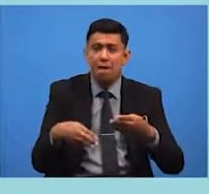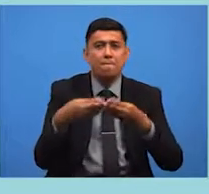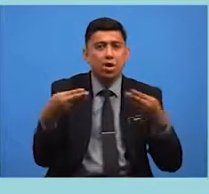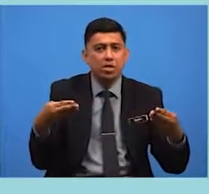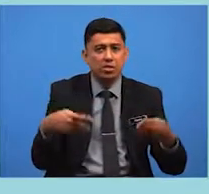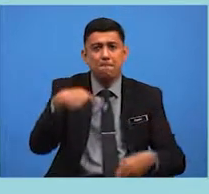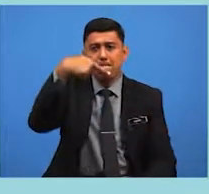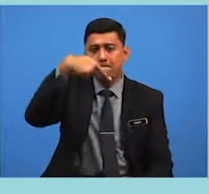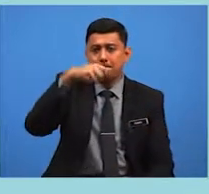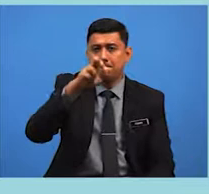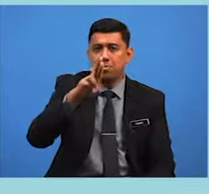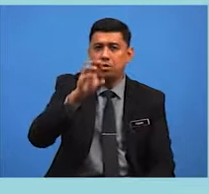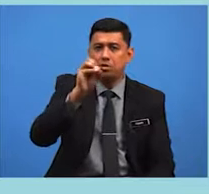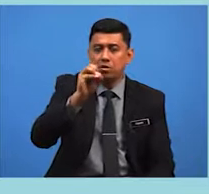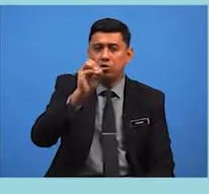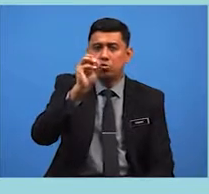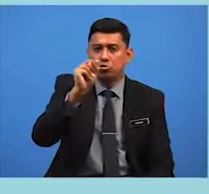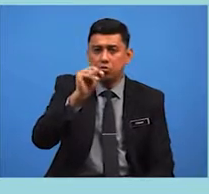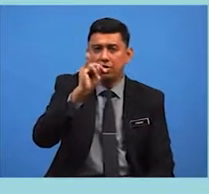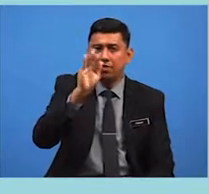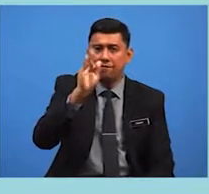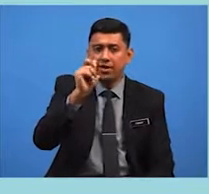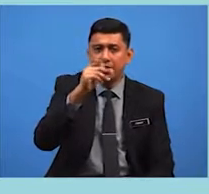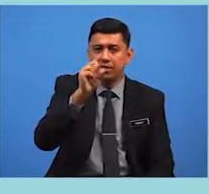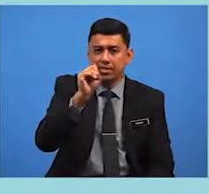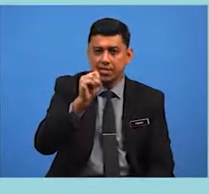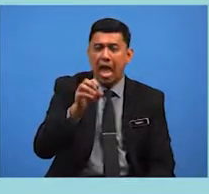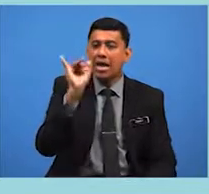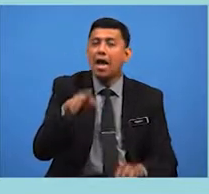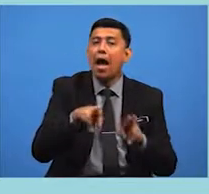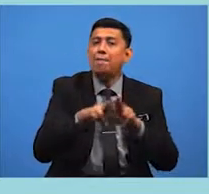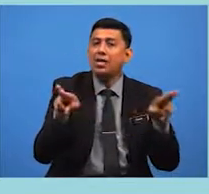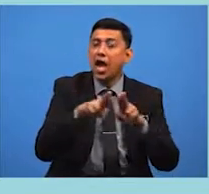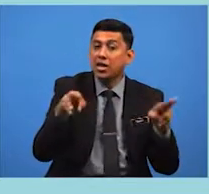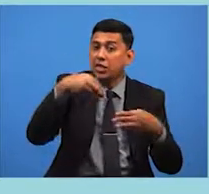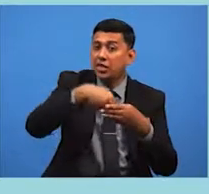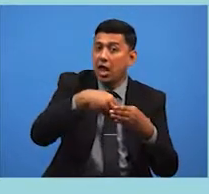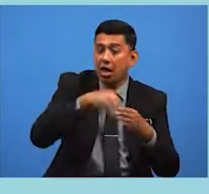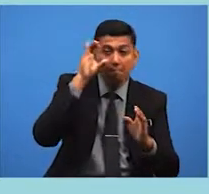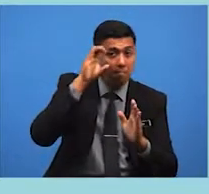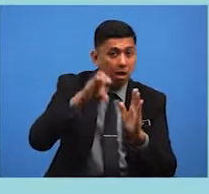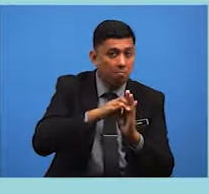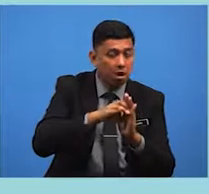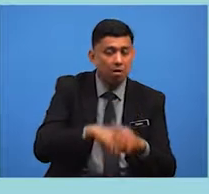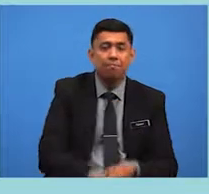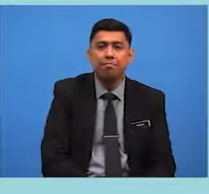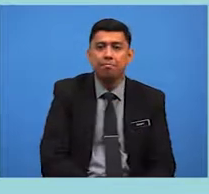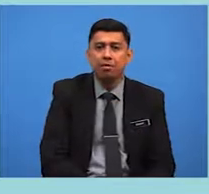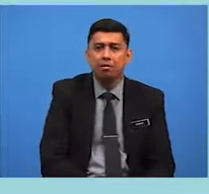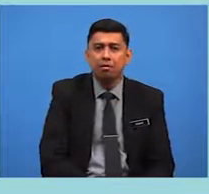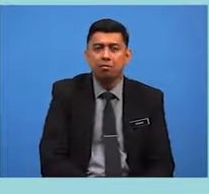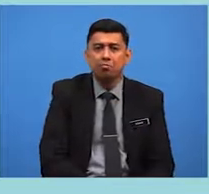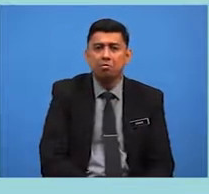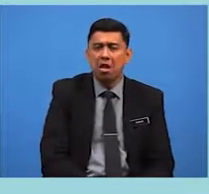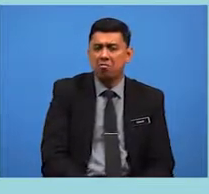personifikasi. Menyentap ini perbuatan manusia. Diberikan sifat ini kepada